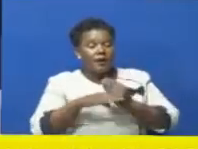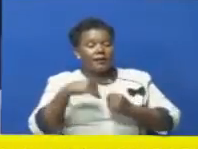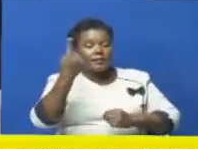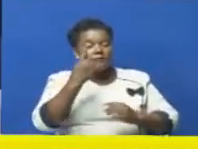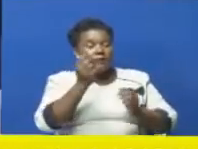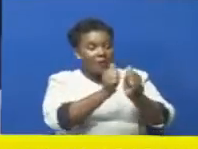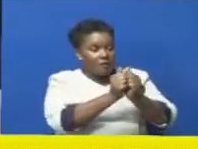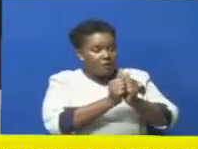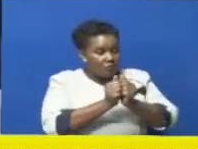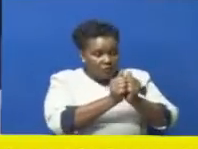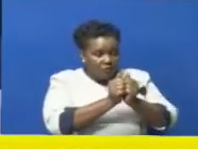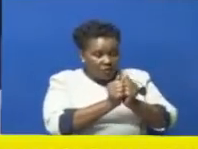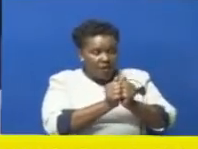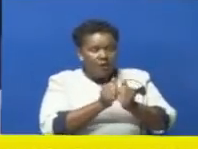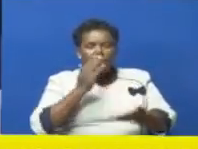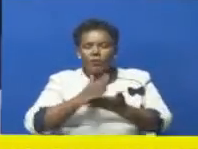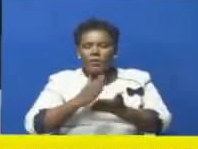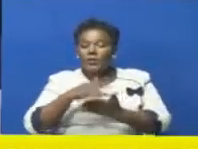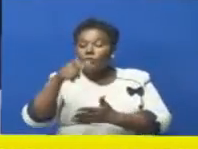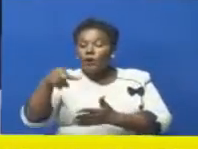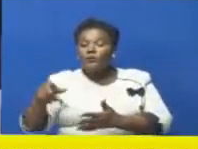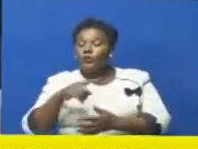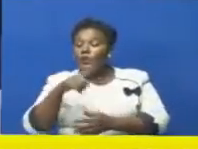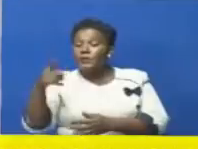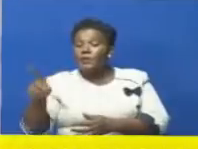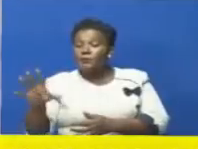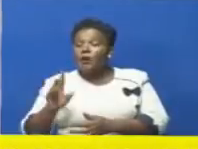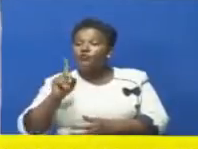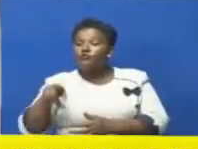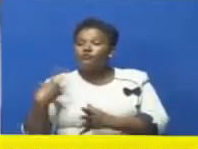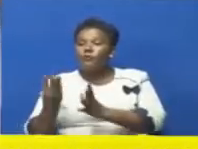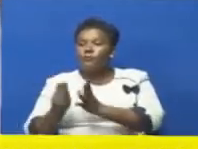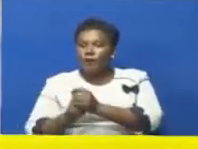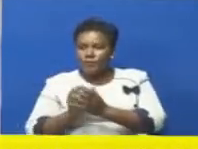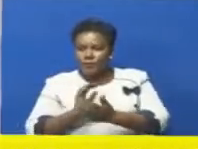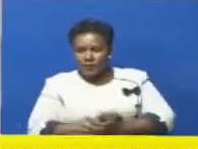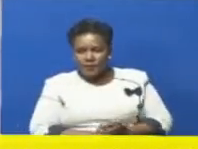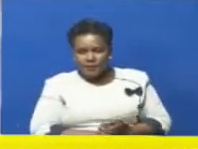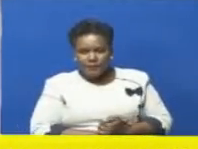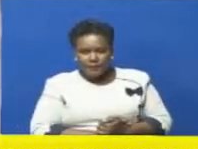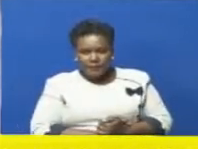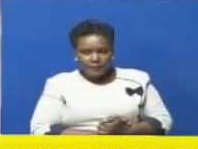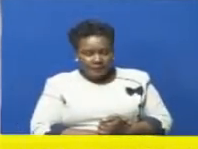kwa kutuunganisha Wazanzibari na kuwa kitu kimoja. Na